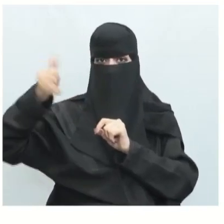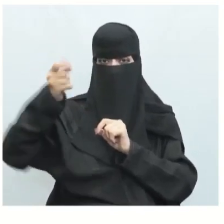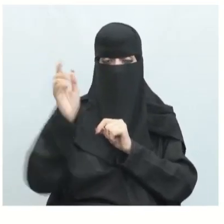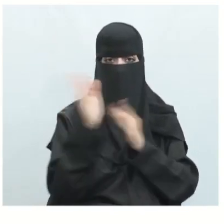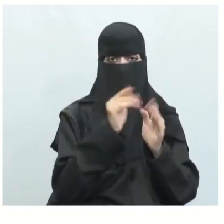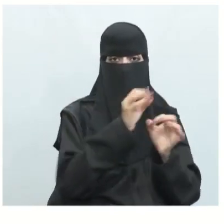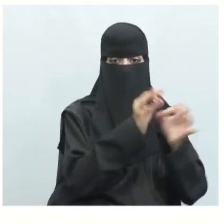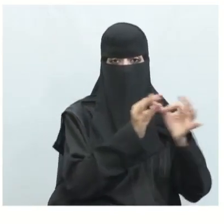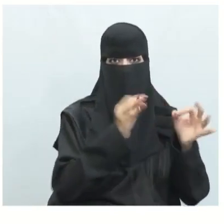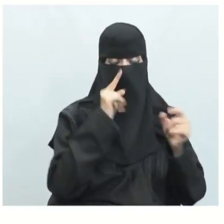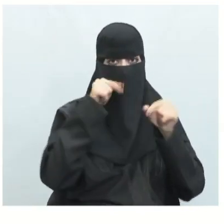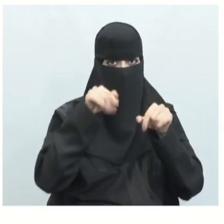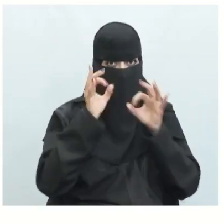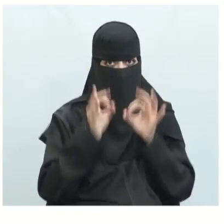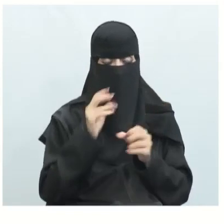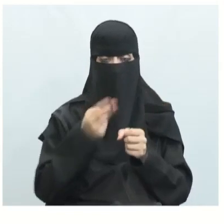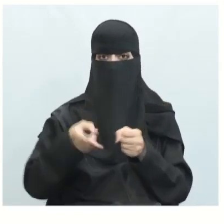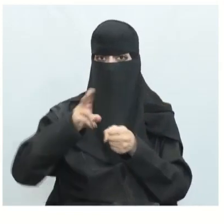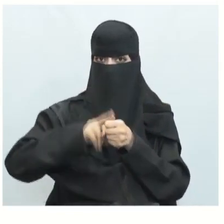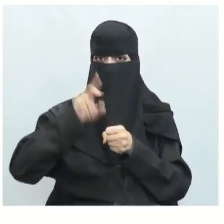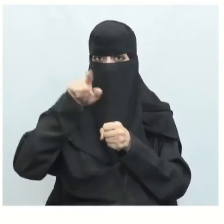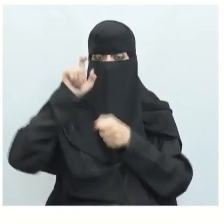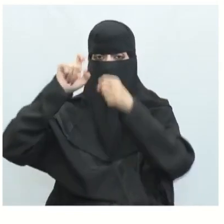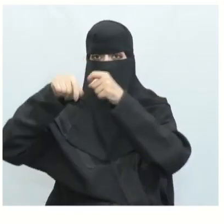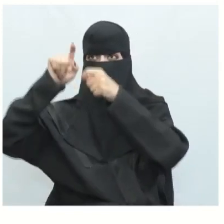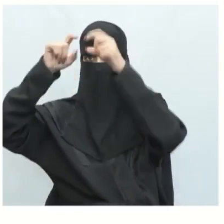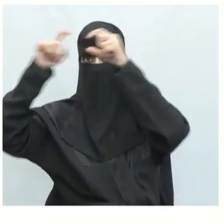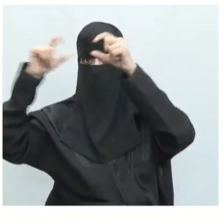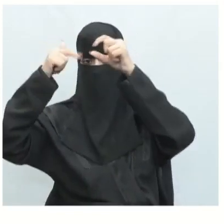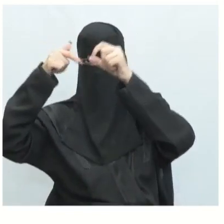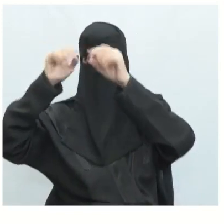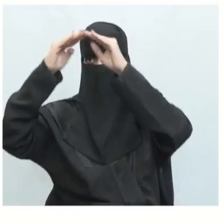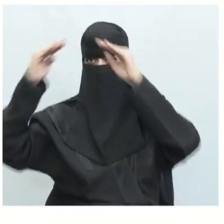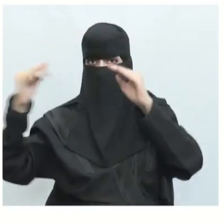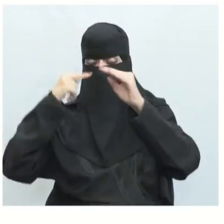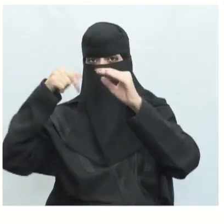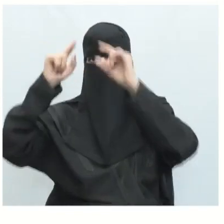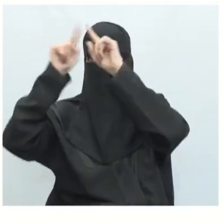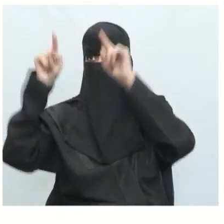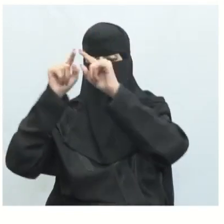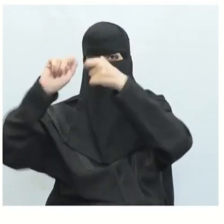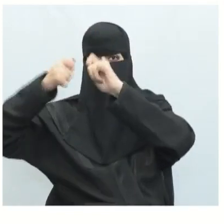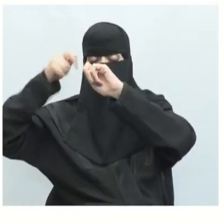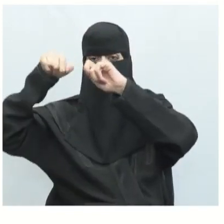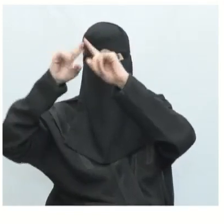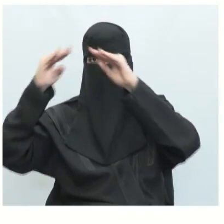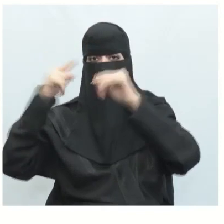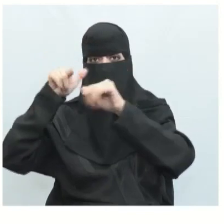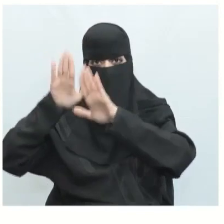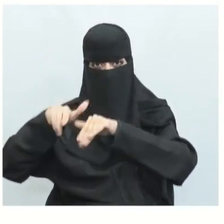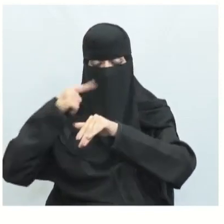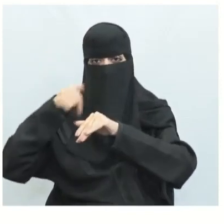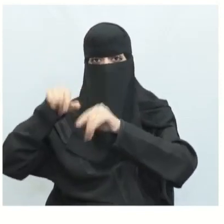والمخططات نؤكد مره اخرى العقد تمثل بشكل هرمي في الاشجار يوجد عقده